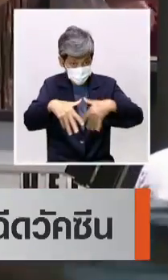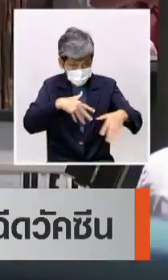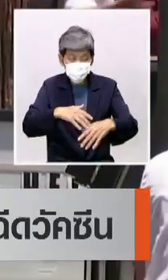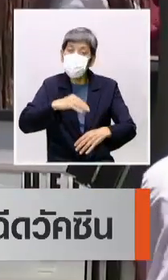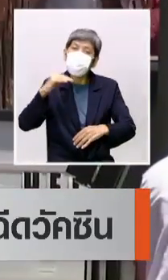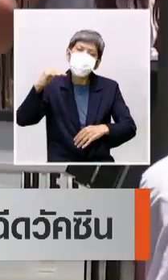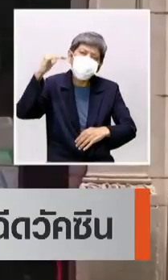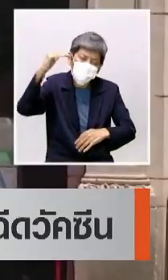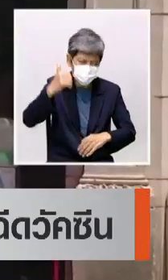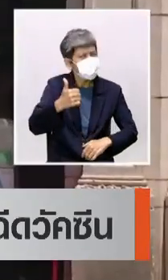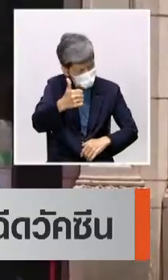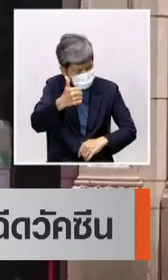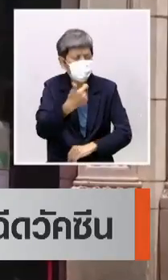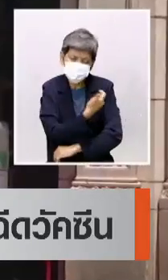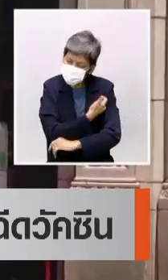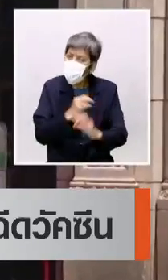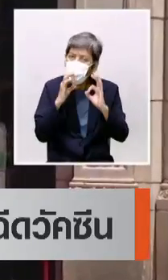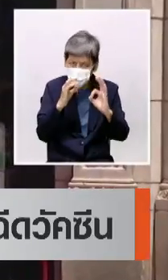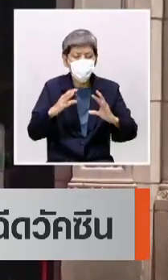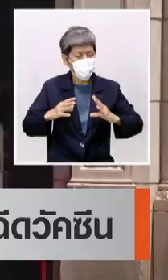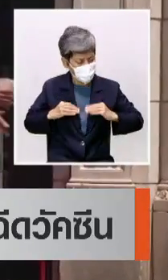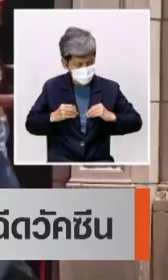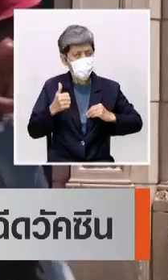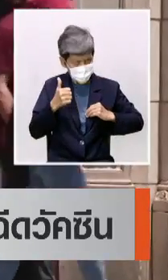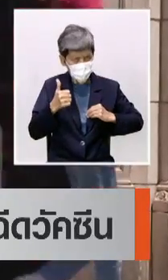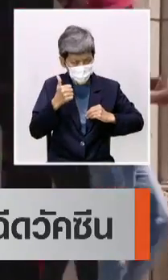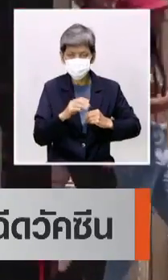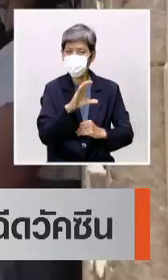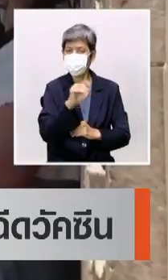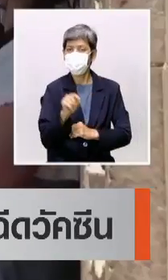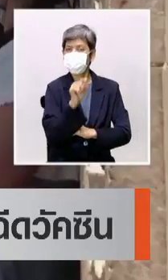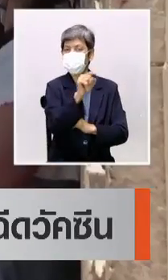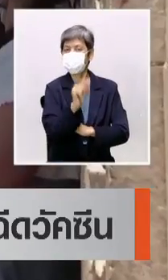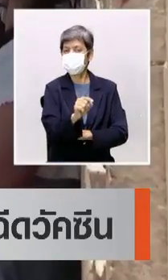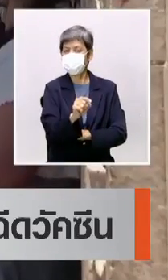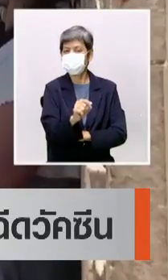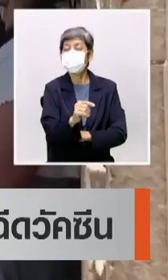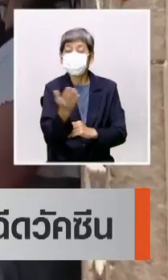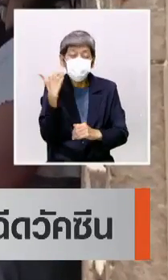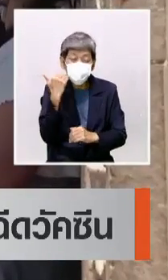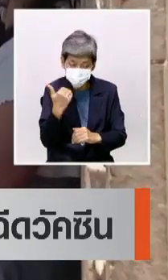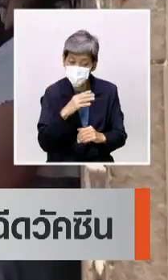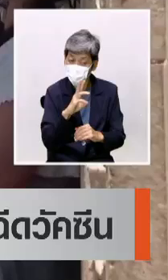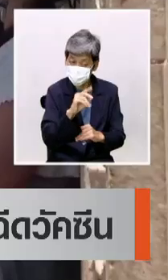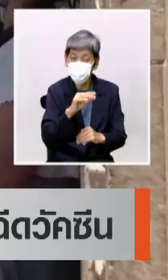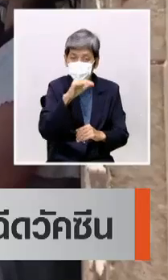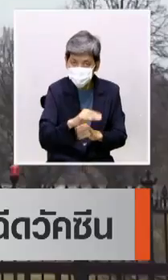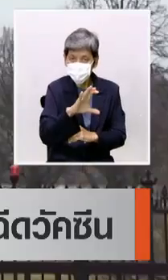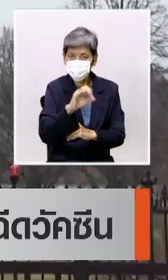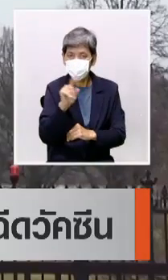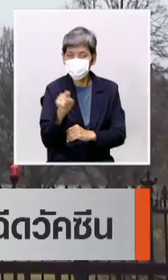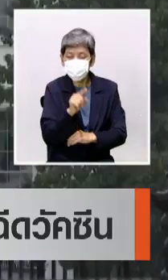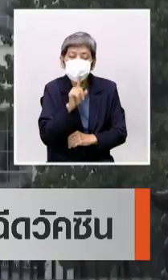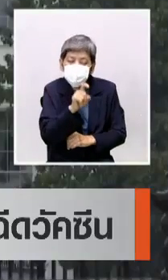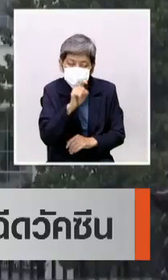ยผู้ใหญ่เห็นด้วยกับแนวทางรับมือโควิดของไบเดนมี 52% ค่ะลดลงจากเดิมที่ 62% จากการส